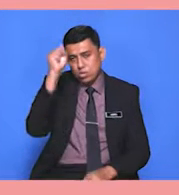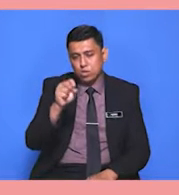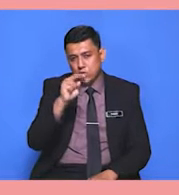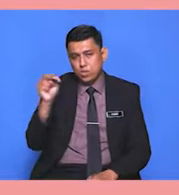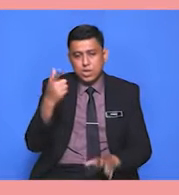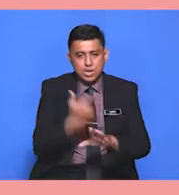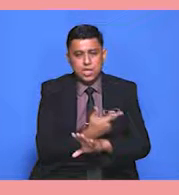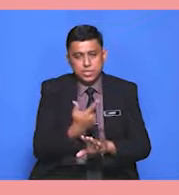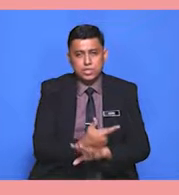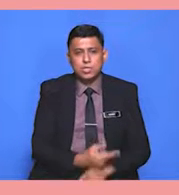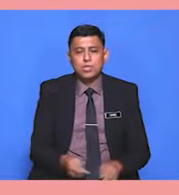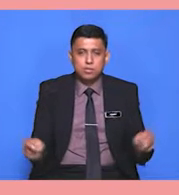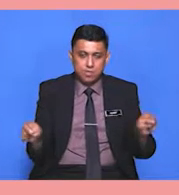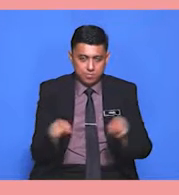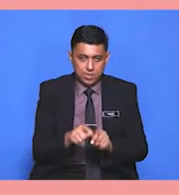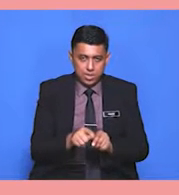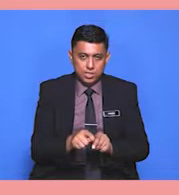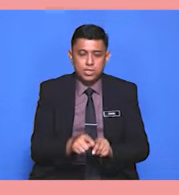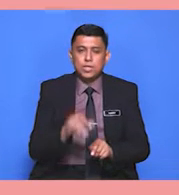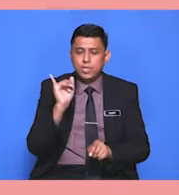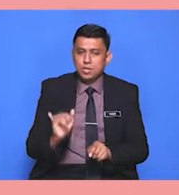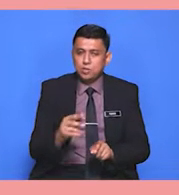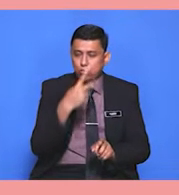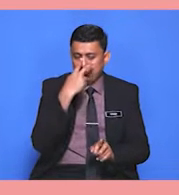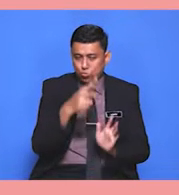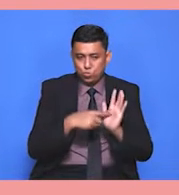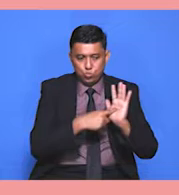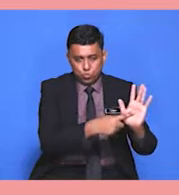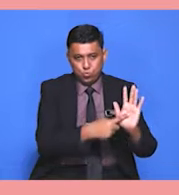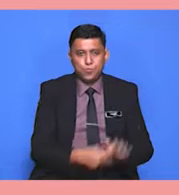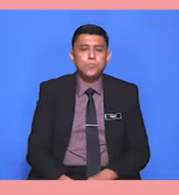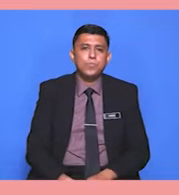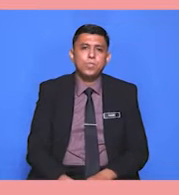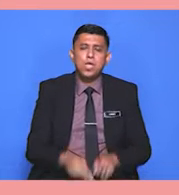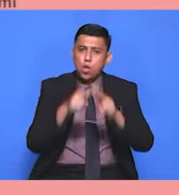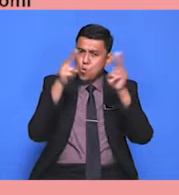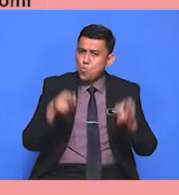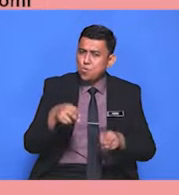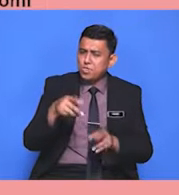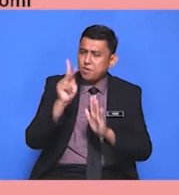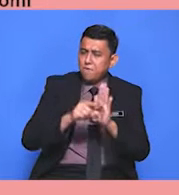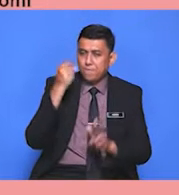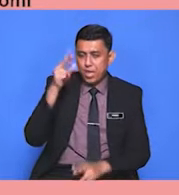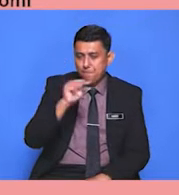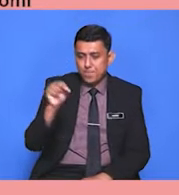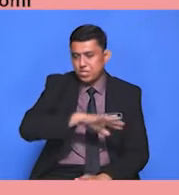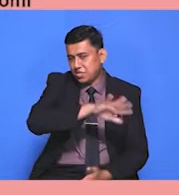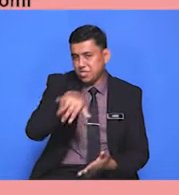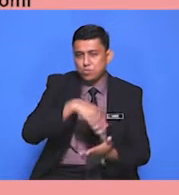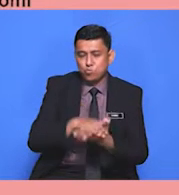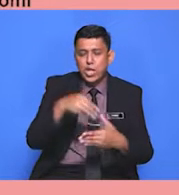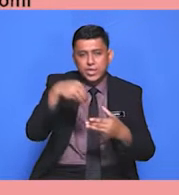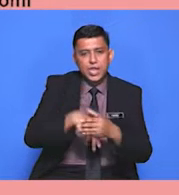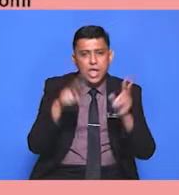latihan seperti yang dipaparkan untuk menguji kefahaman pelajar semua